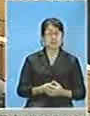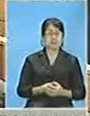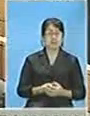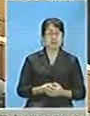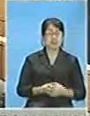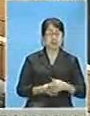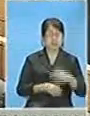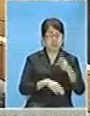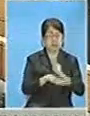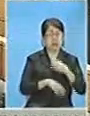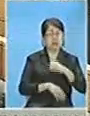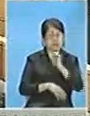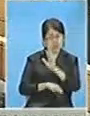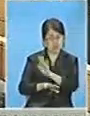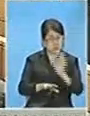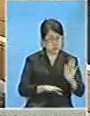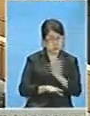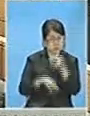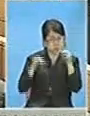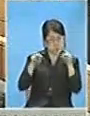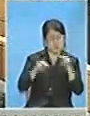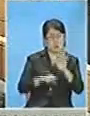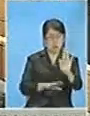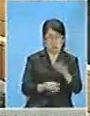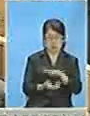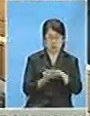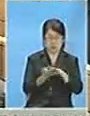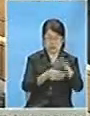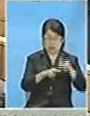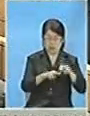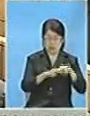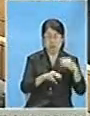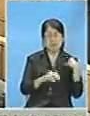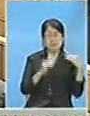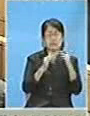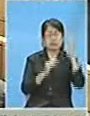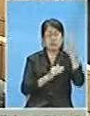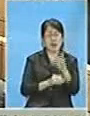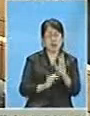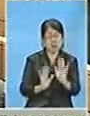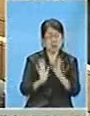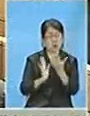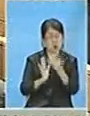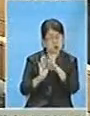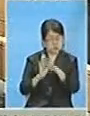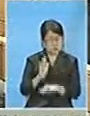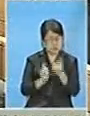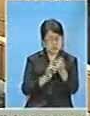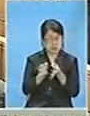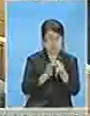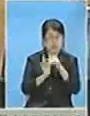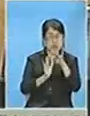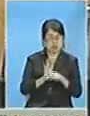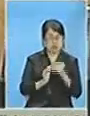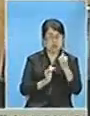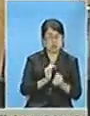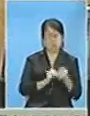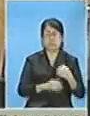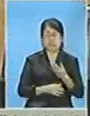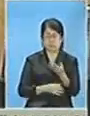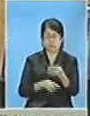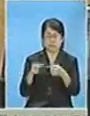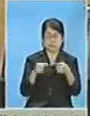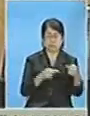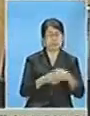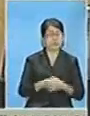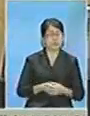คือผมควบคุมอยู่ครับผมควบคุมอยู่นั่งก่อนนะฮะถ้าท่านจะใช้สิทธิ์อะไรเดี๋ยวให้มันเสร็จสิ้นก่อนนะครับเชิญนะ ครับ